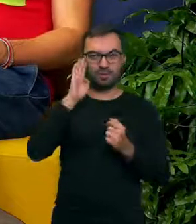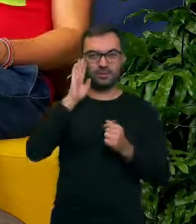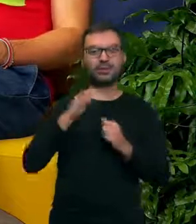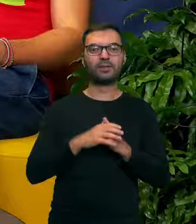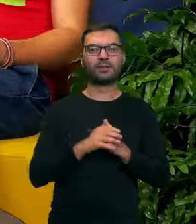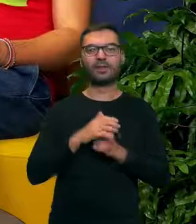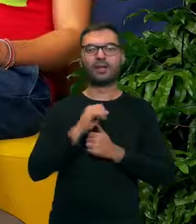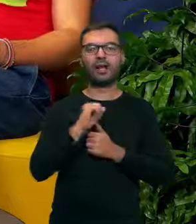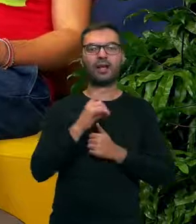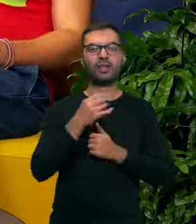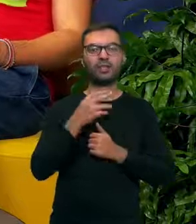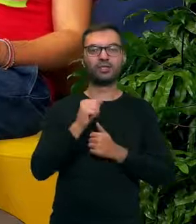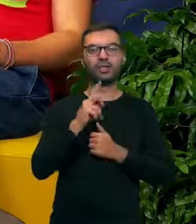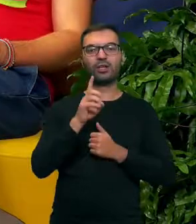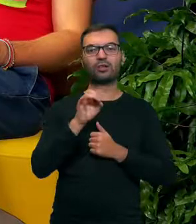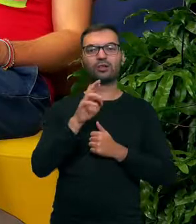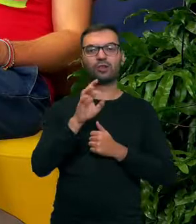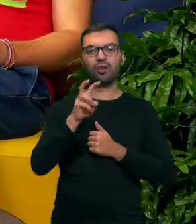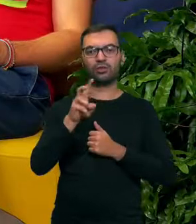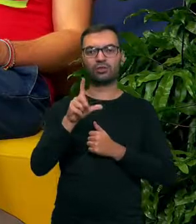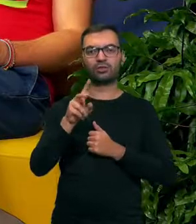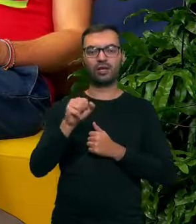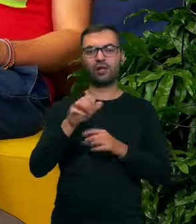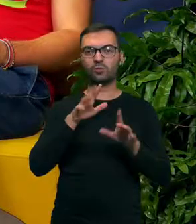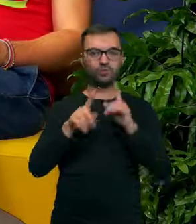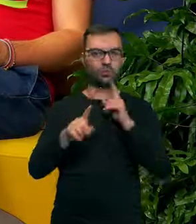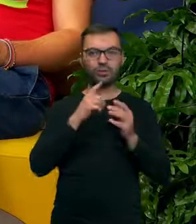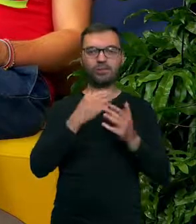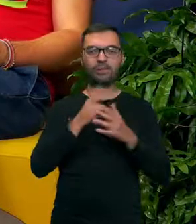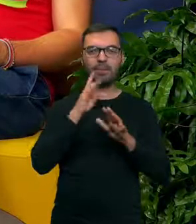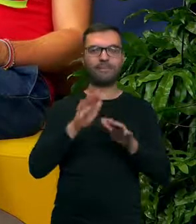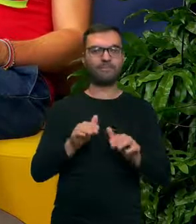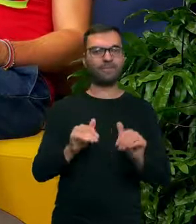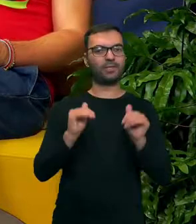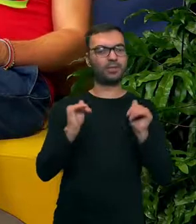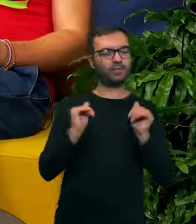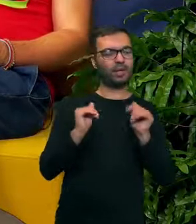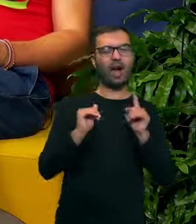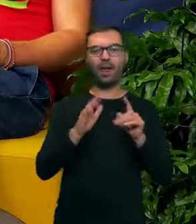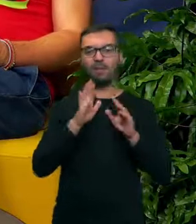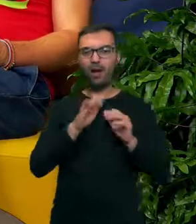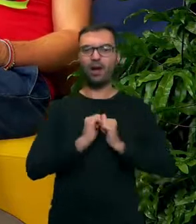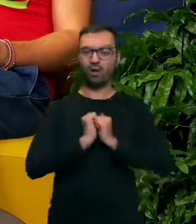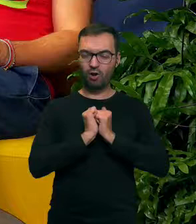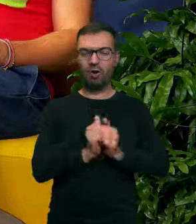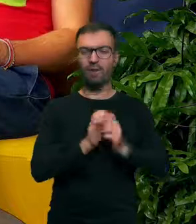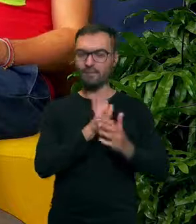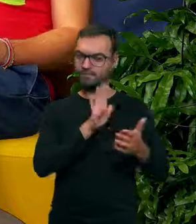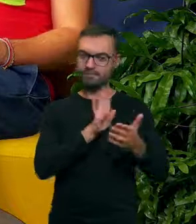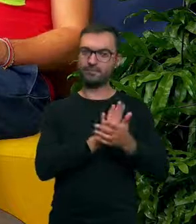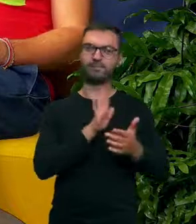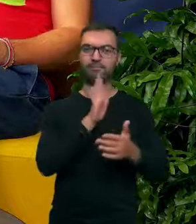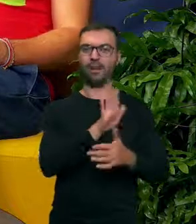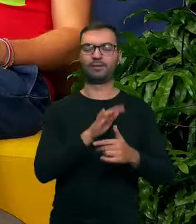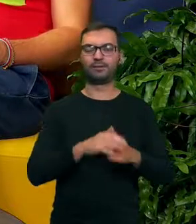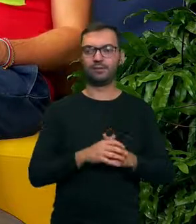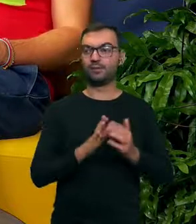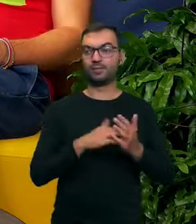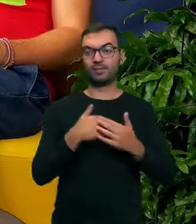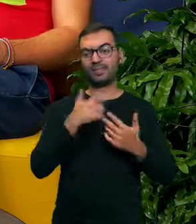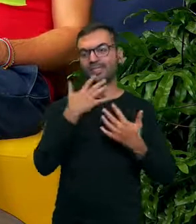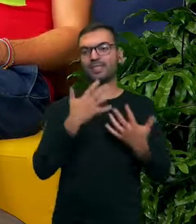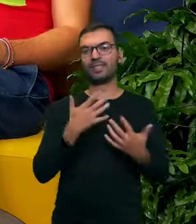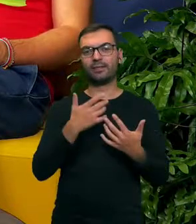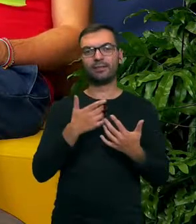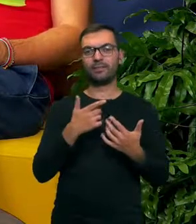Dużośmy rozmawiali z Agnieszką Grochowską w szczególności, gdzie ta matka jest wycofana, ale ona pełni jakąś konkretną rolę w tym wszystkim. I mi na przykład zależało